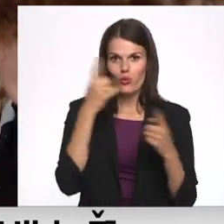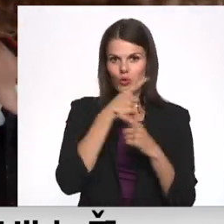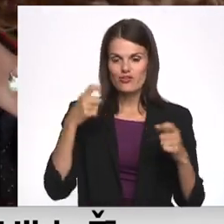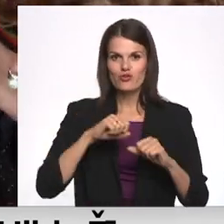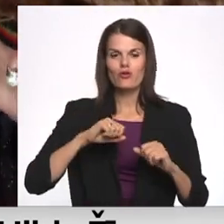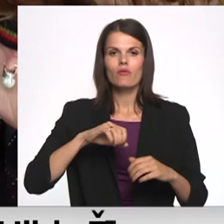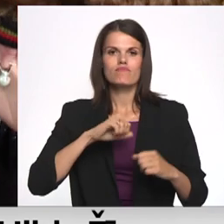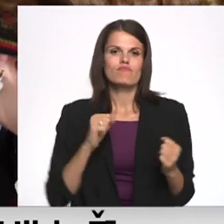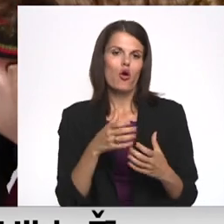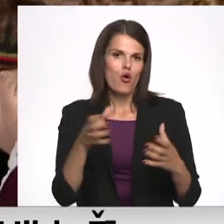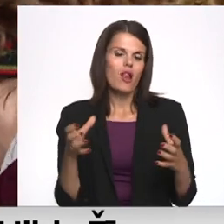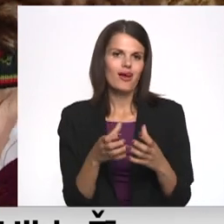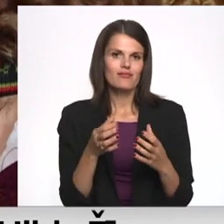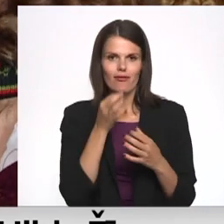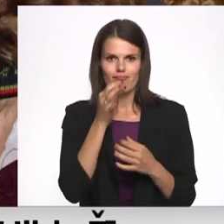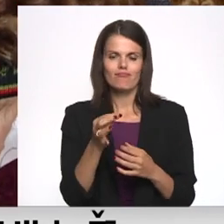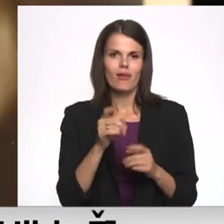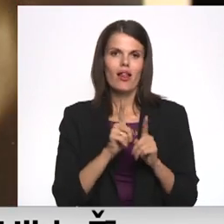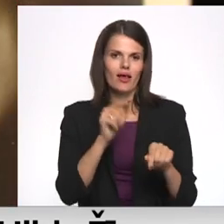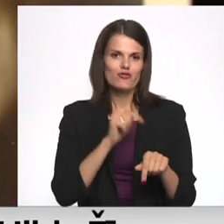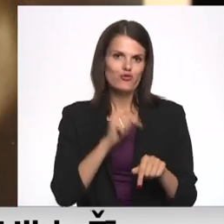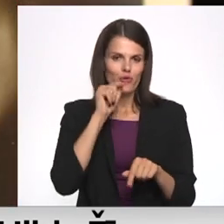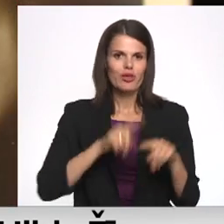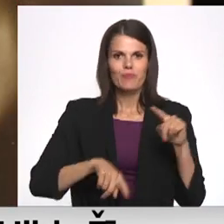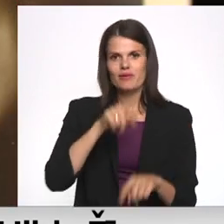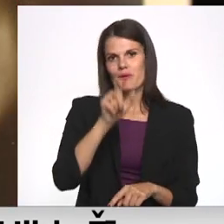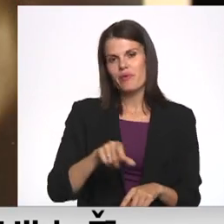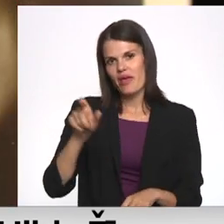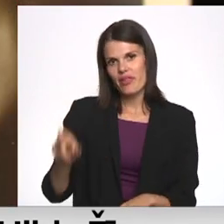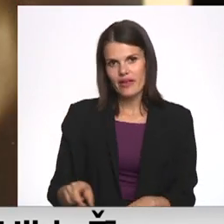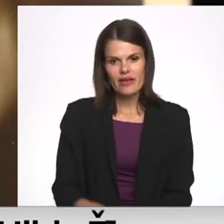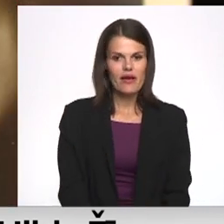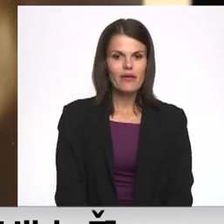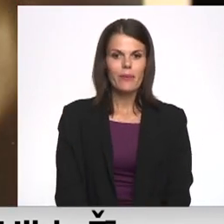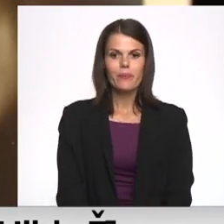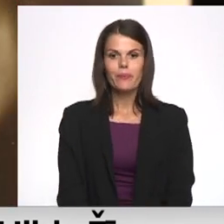ziņu kolektīvs izsaka sirsnīgu līdzjūtību aktrises piederīgajiem un talanta faniem.